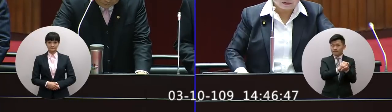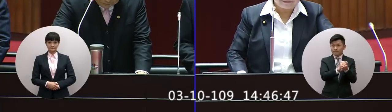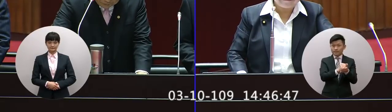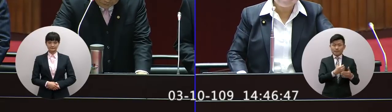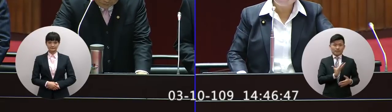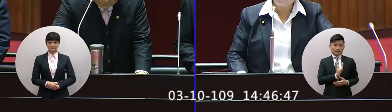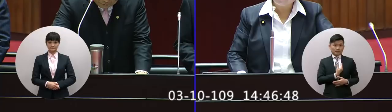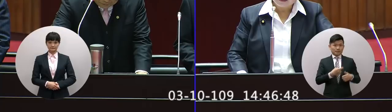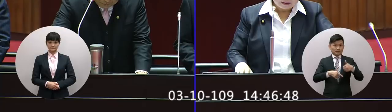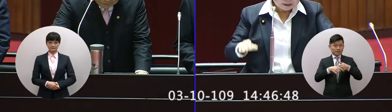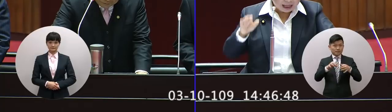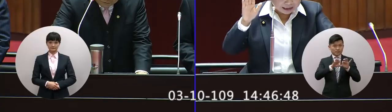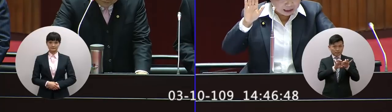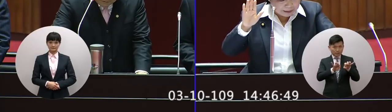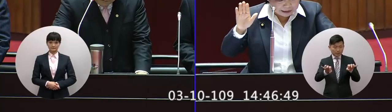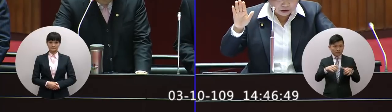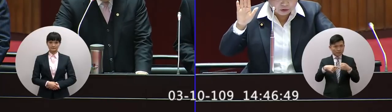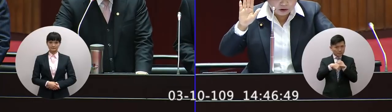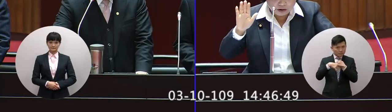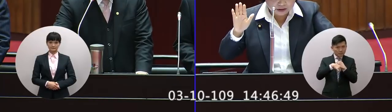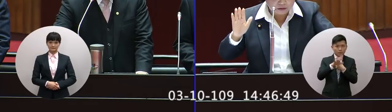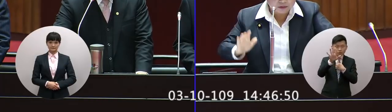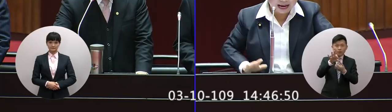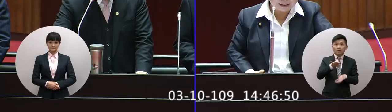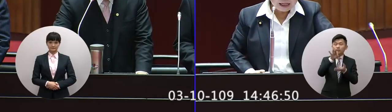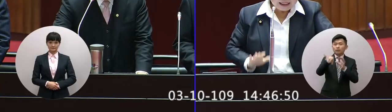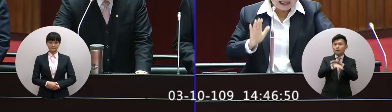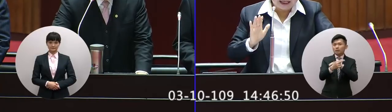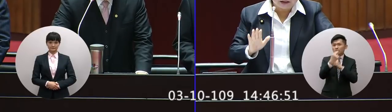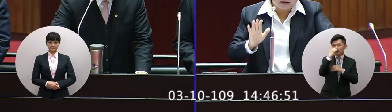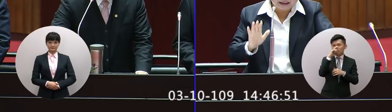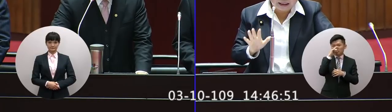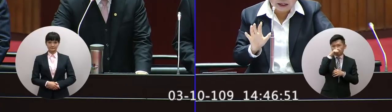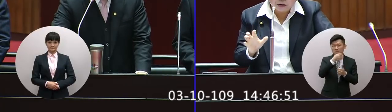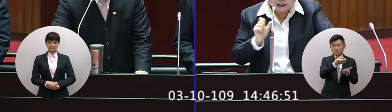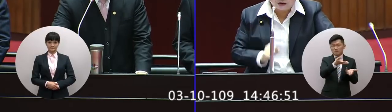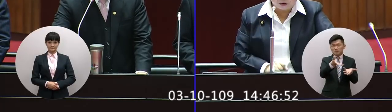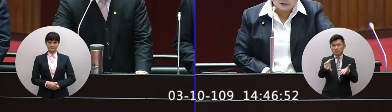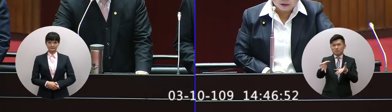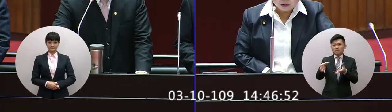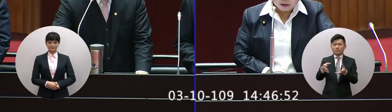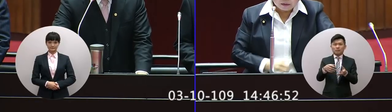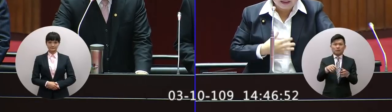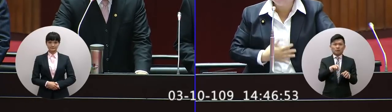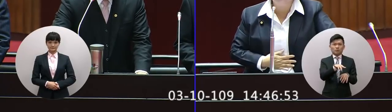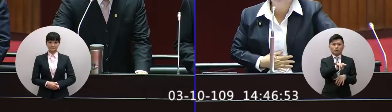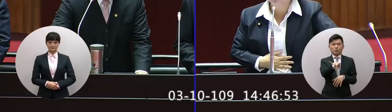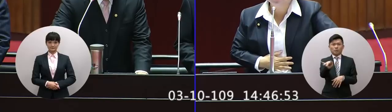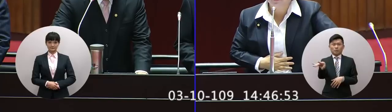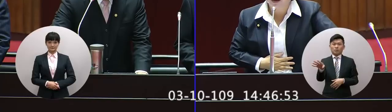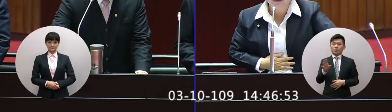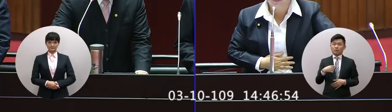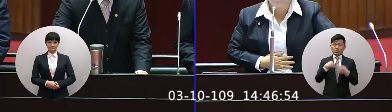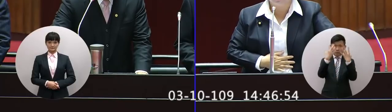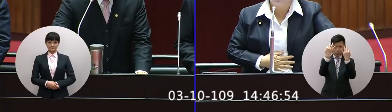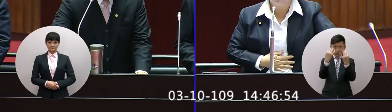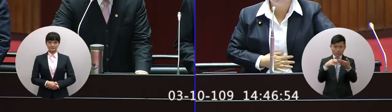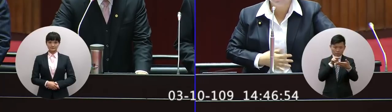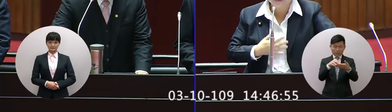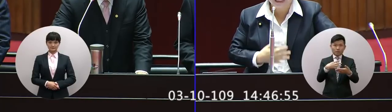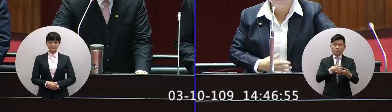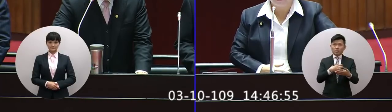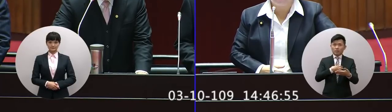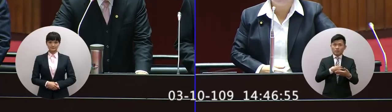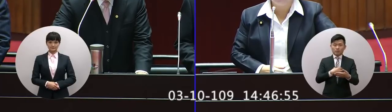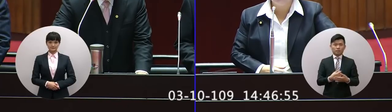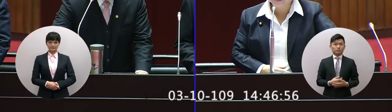研究，他特别提出空气污染严重肆虐全球。我看到这个数字我很恐怖，